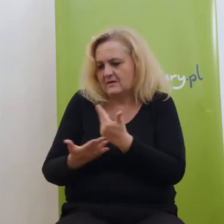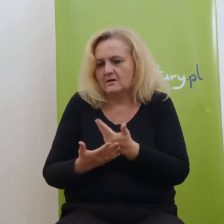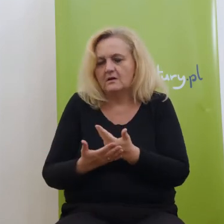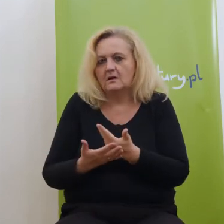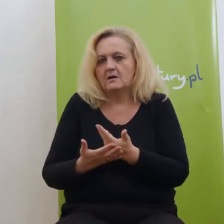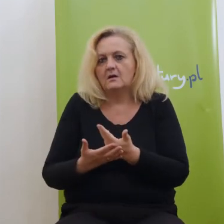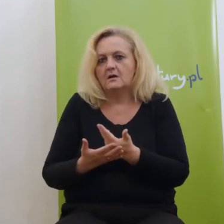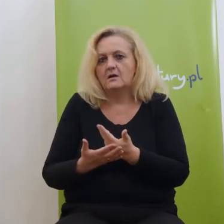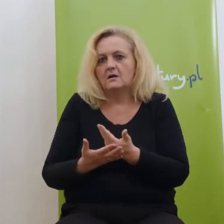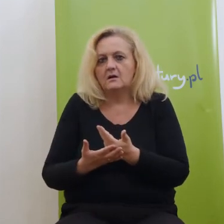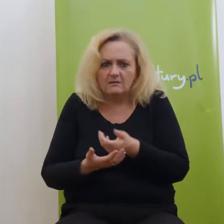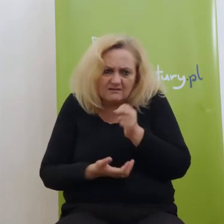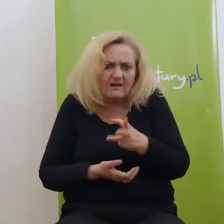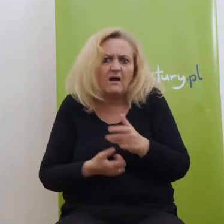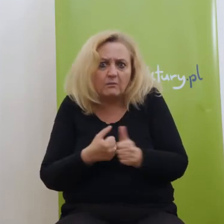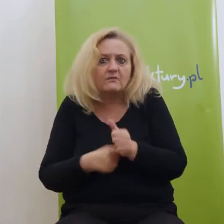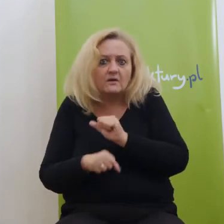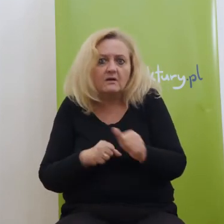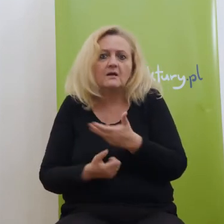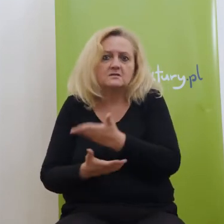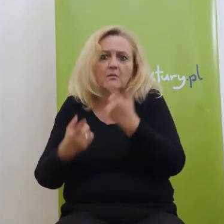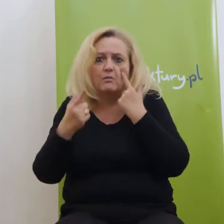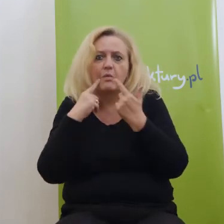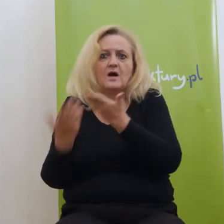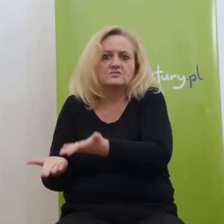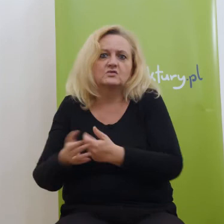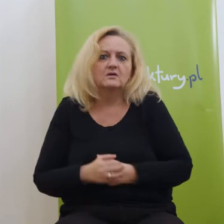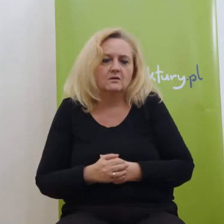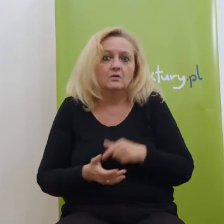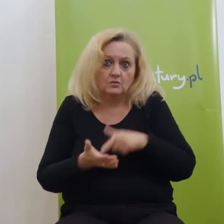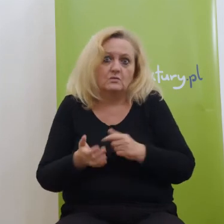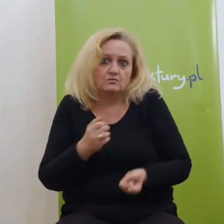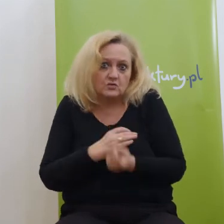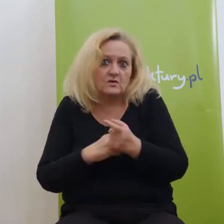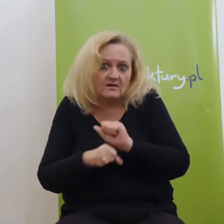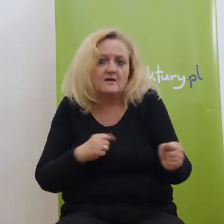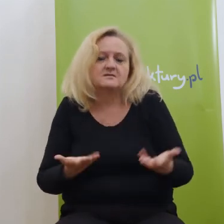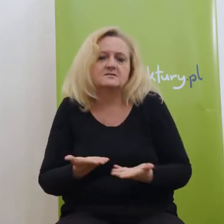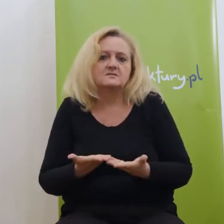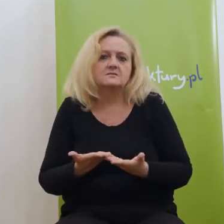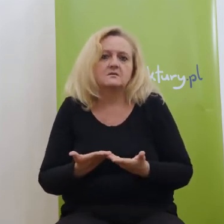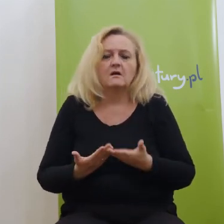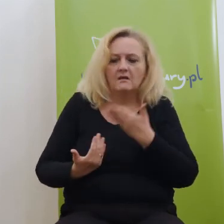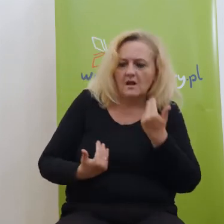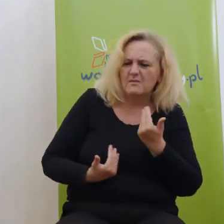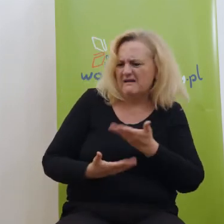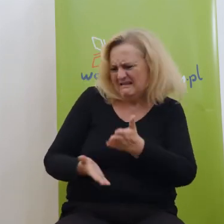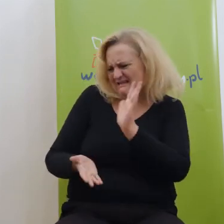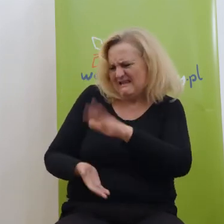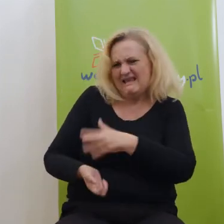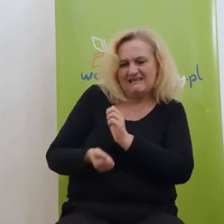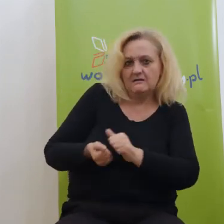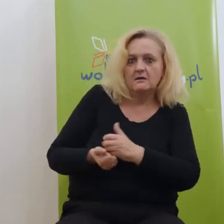stało? Właśnie się, kurczę, stało, przecież ono ryczy. Nie? To znaczy, że się stało. Nie, nic się nie stało, właśnie się stało. To coś bardzo